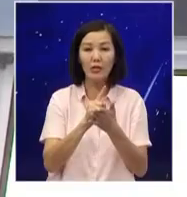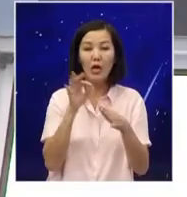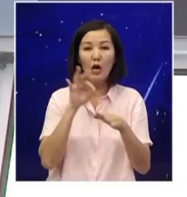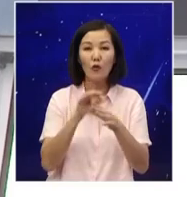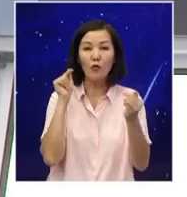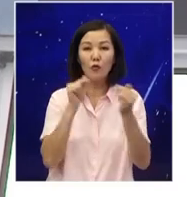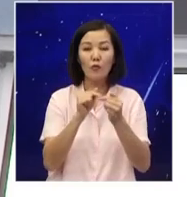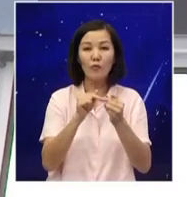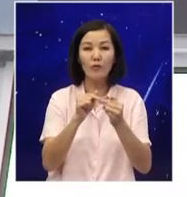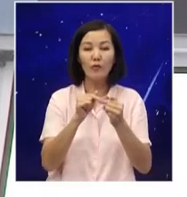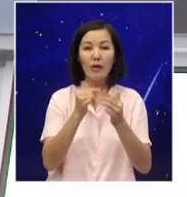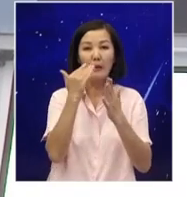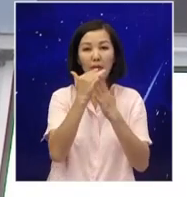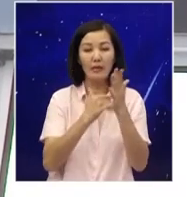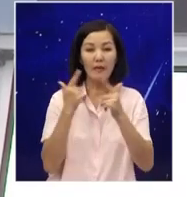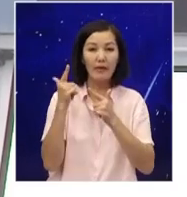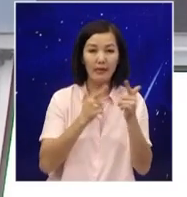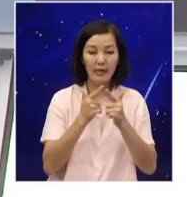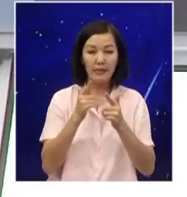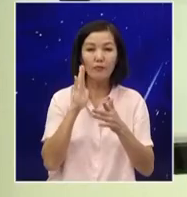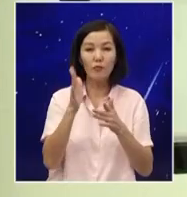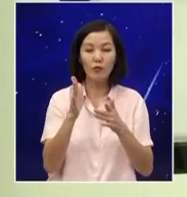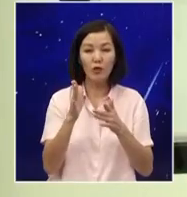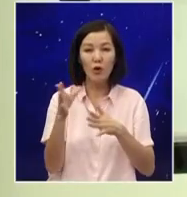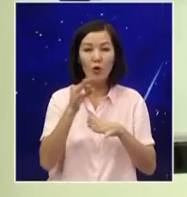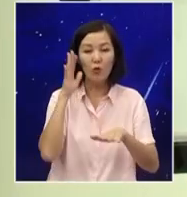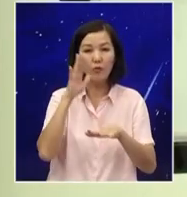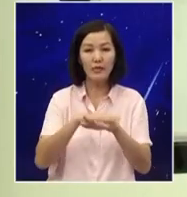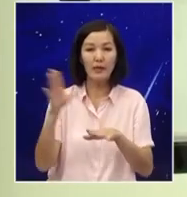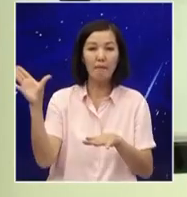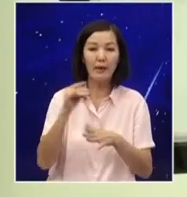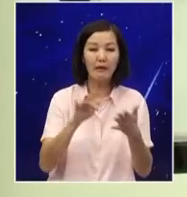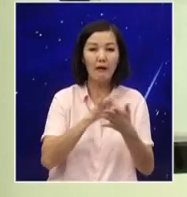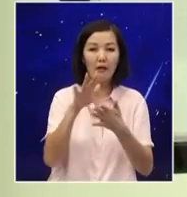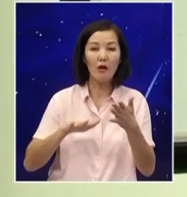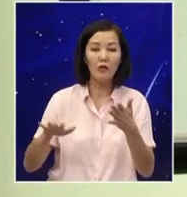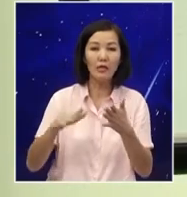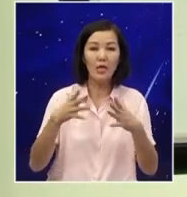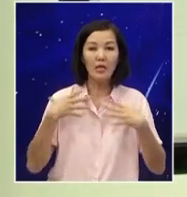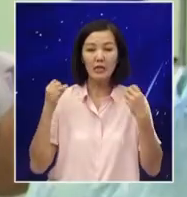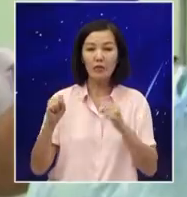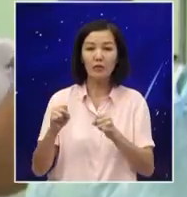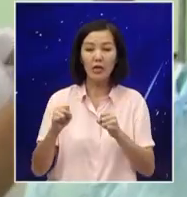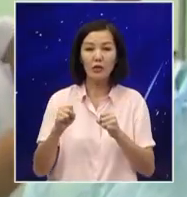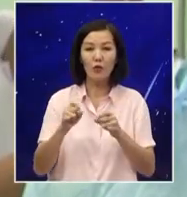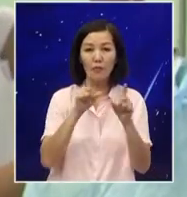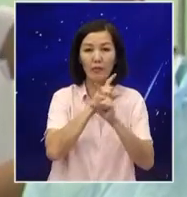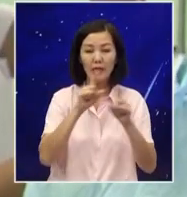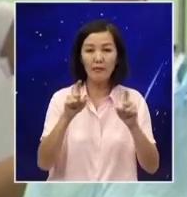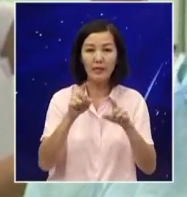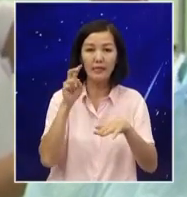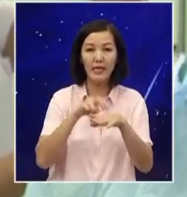арнайы бағдарлама іске асатынын айтты. Ал өңір басшысы облыстағы барлық қала аудандардағы денсаулық сақтау мекемесі мен дәрігерлермен